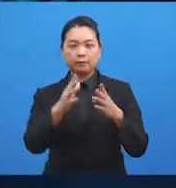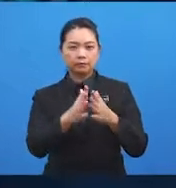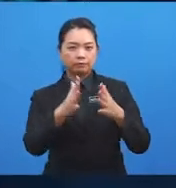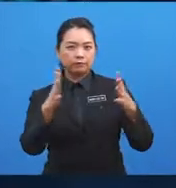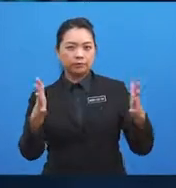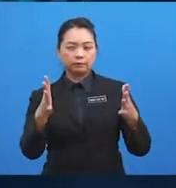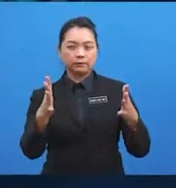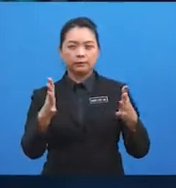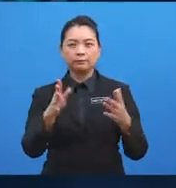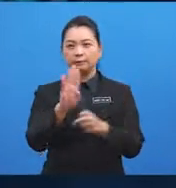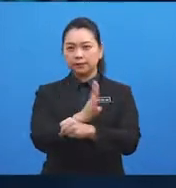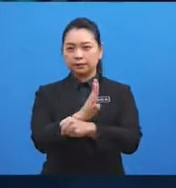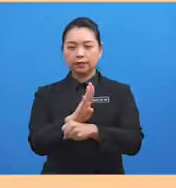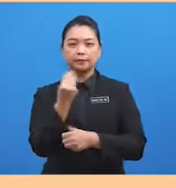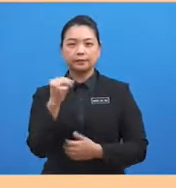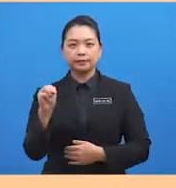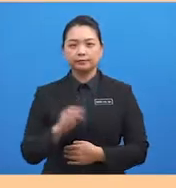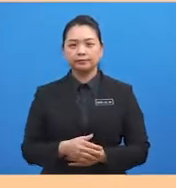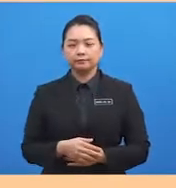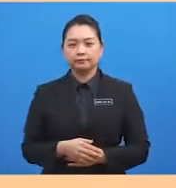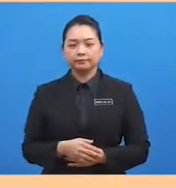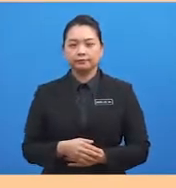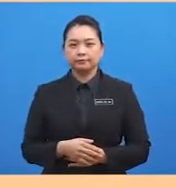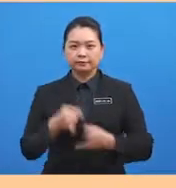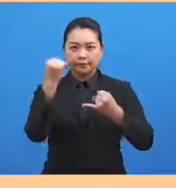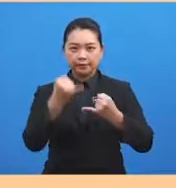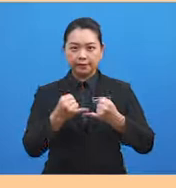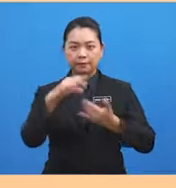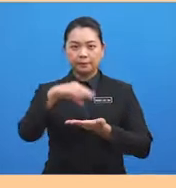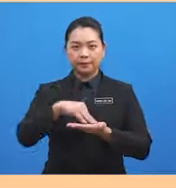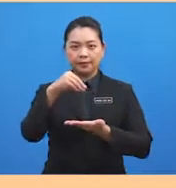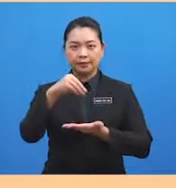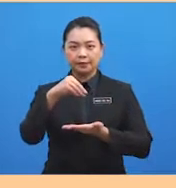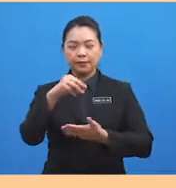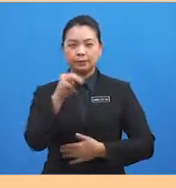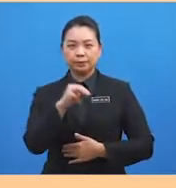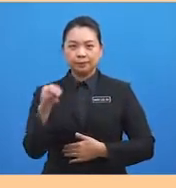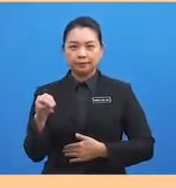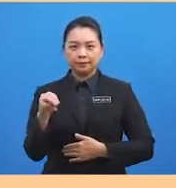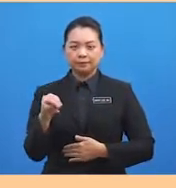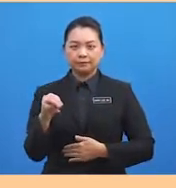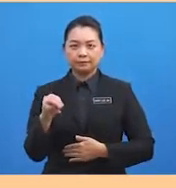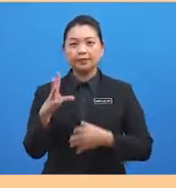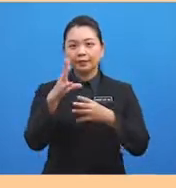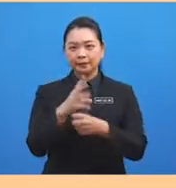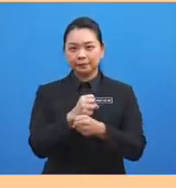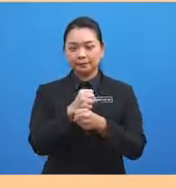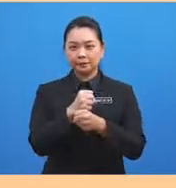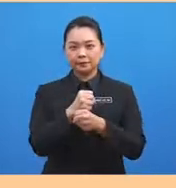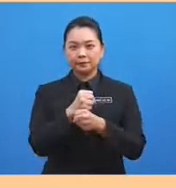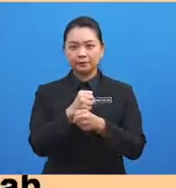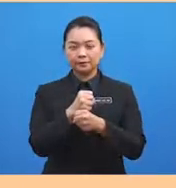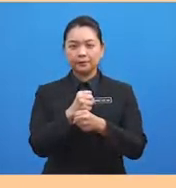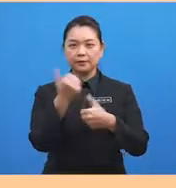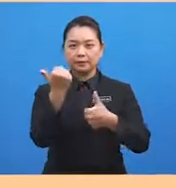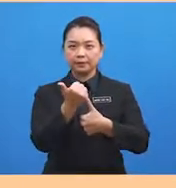mengembangkan perniagaan mereka. Pada akhir pembelajaran, murid-murid dapat